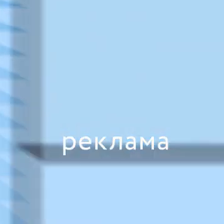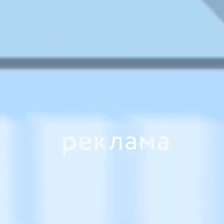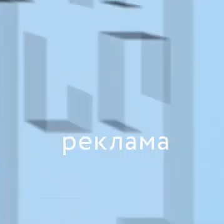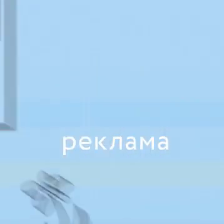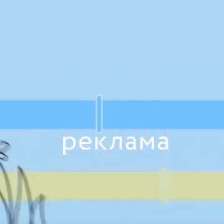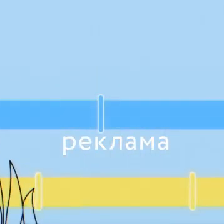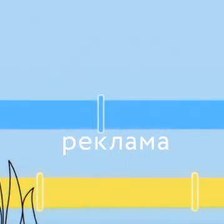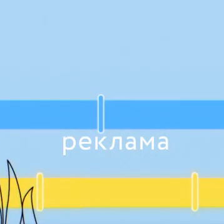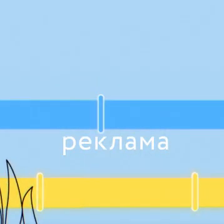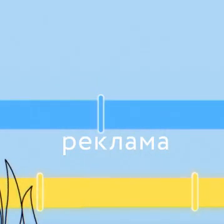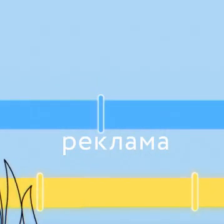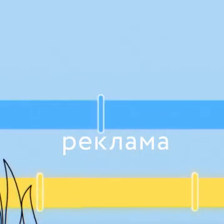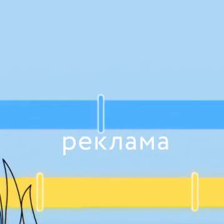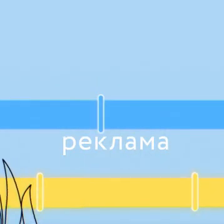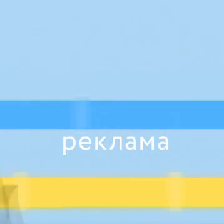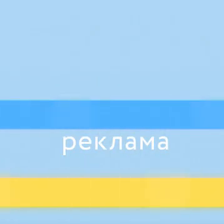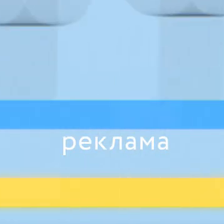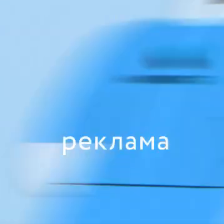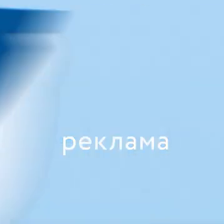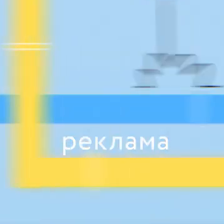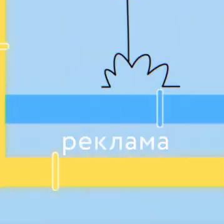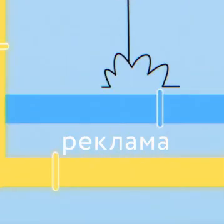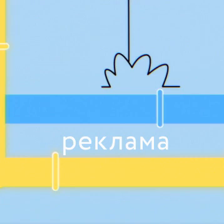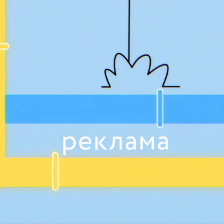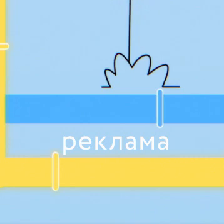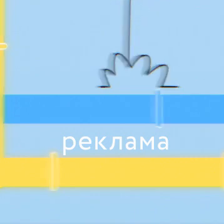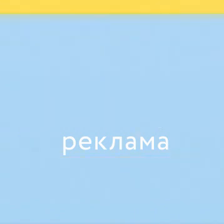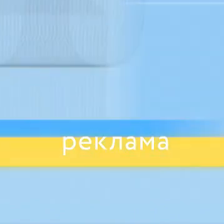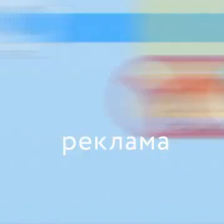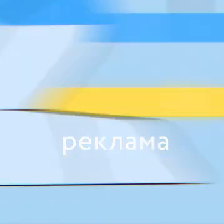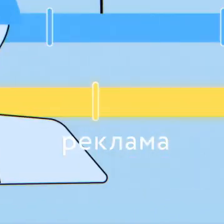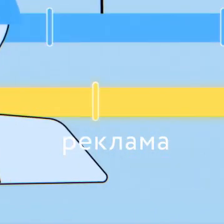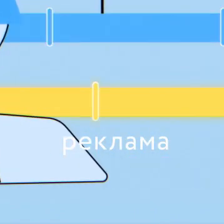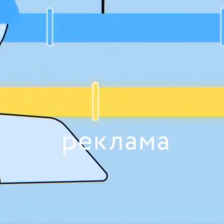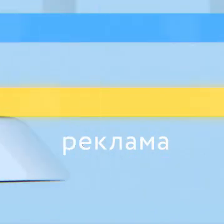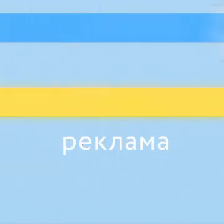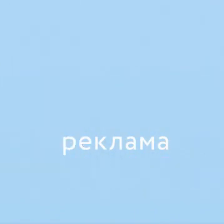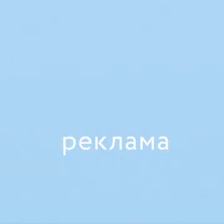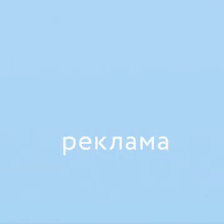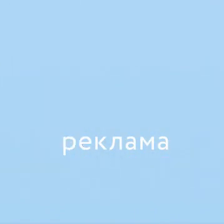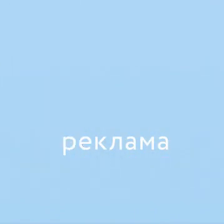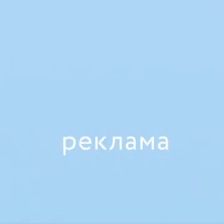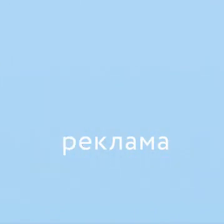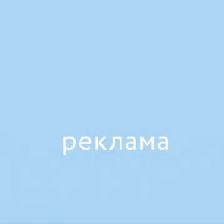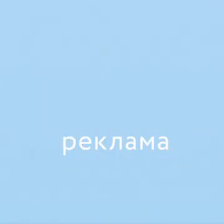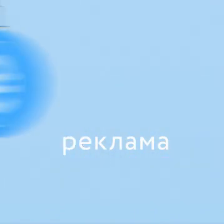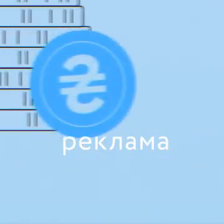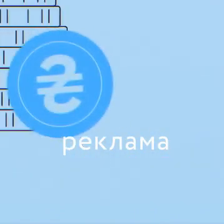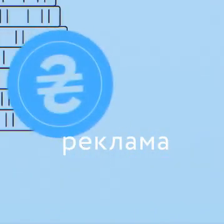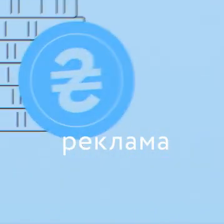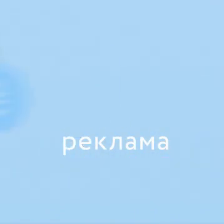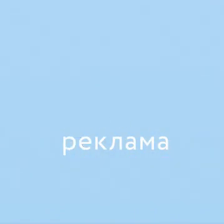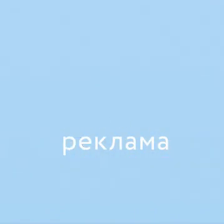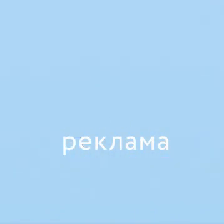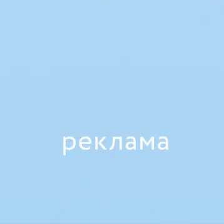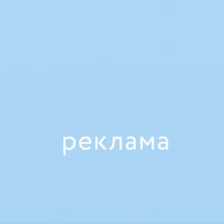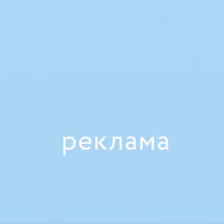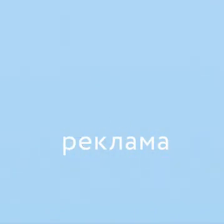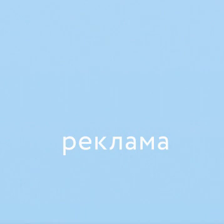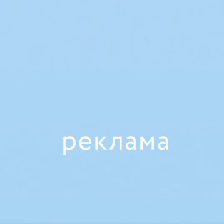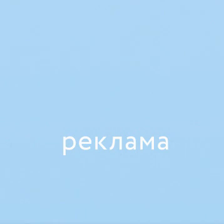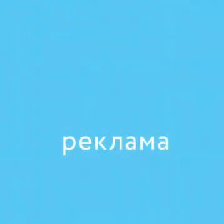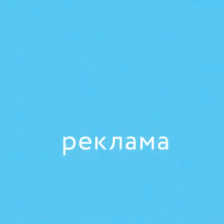Ми вдячні, що українці цінують нашу працю, своєчасно сплачуючи за послуги. «Нафтогаз